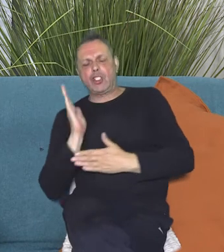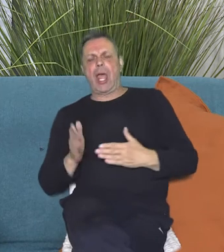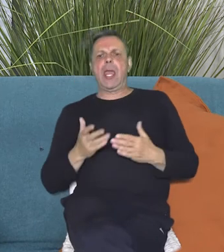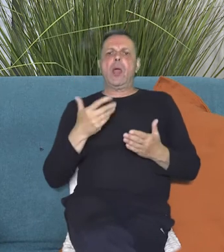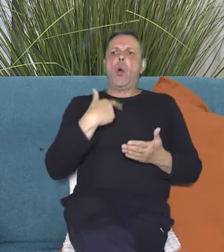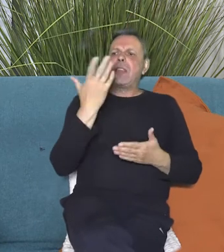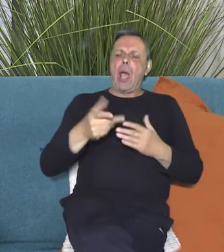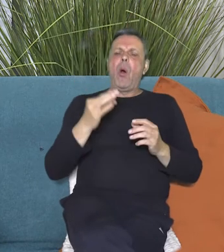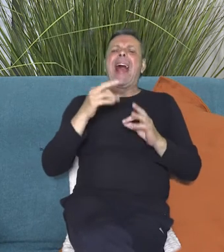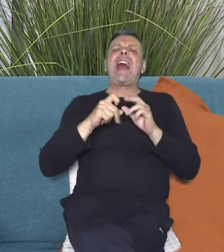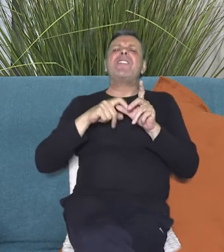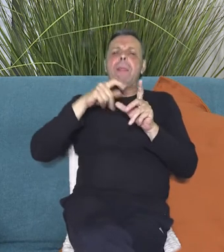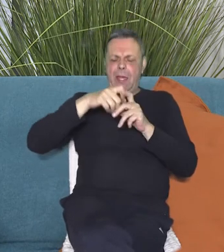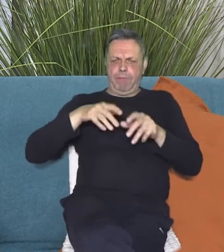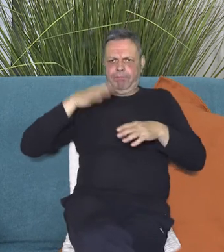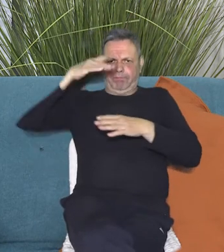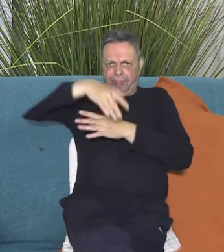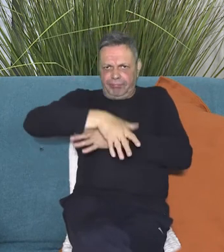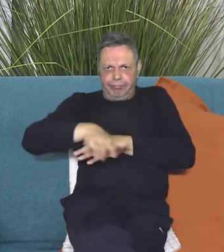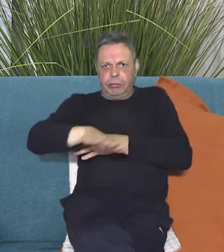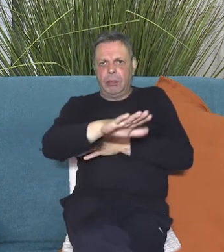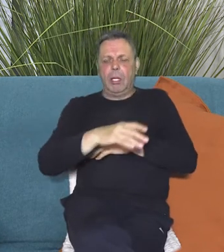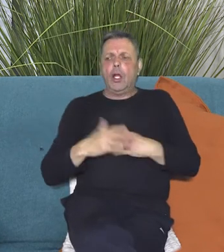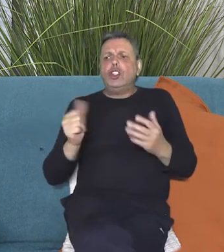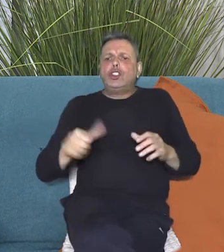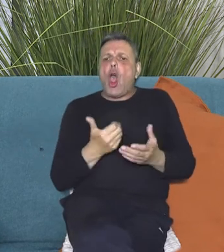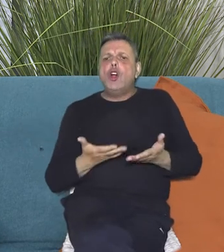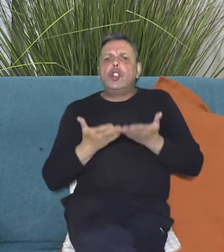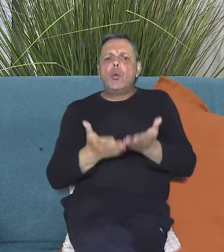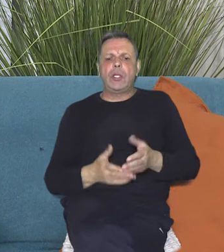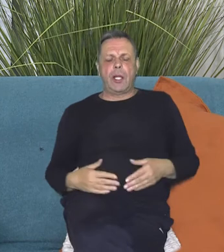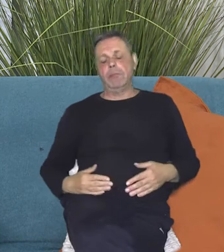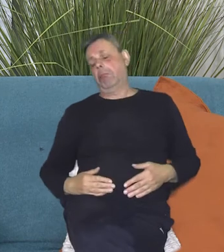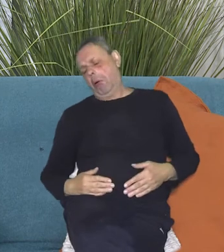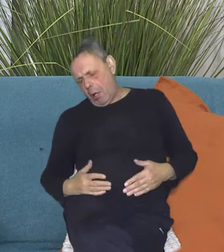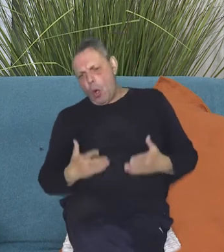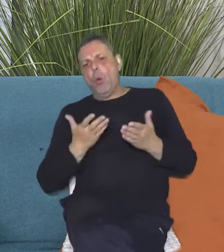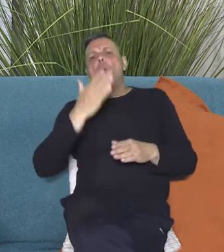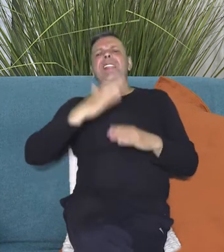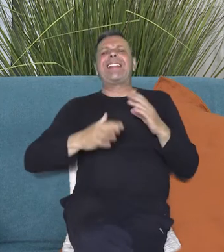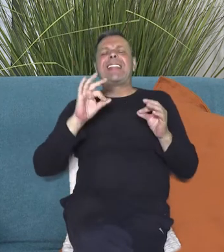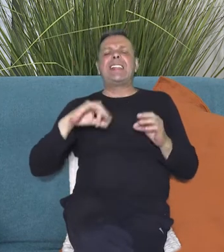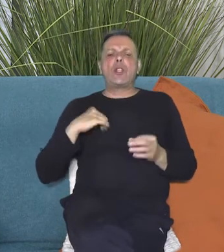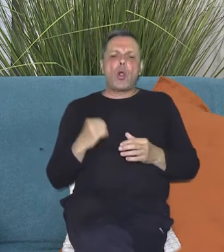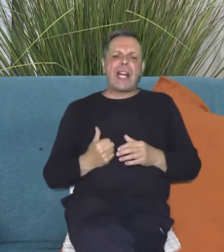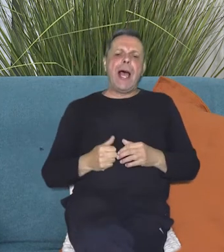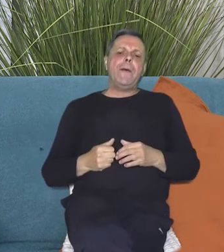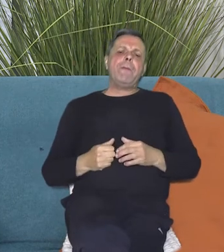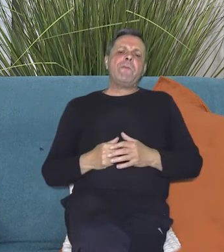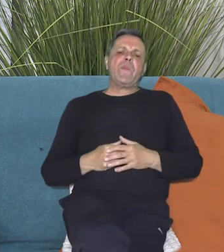smještaj, koji nude rafting. Tako je. Što još nude? Nude, evo, u zadnjih 10